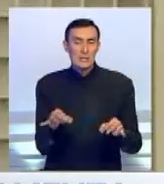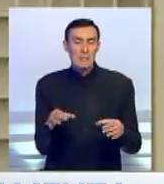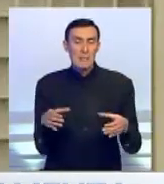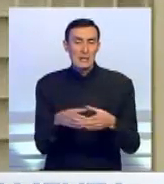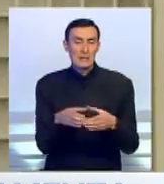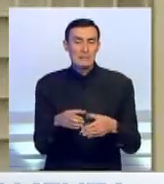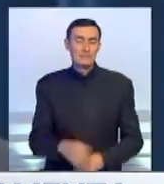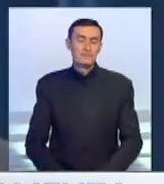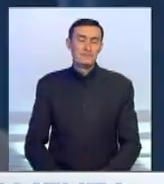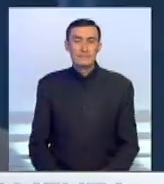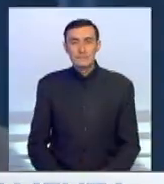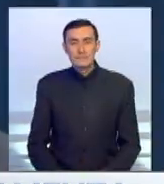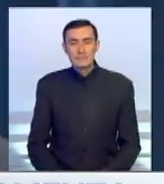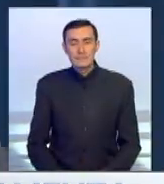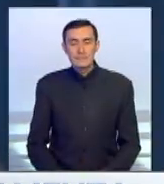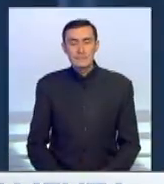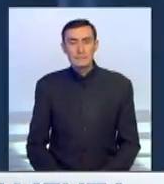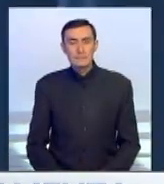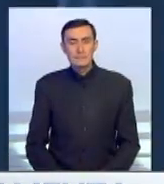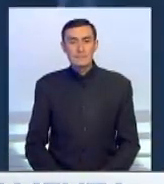партии.